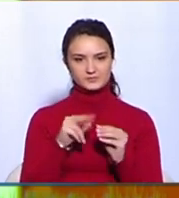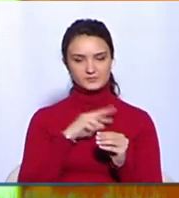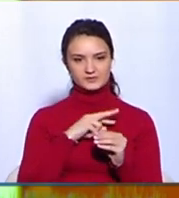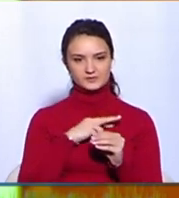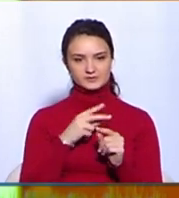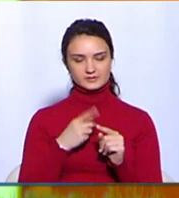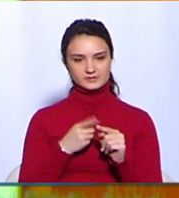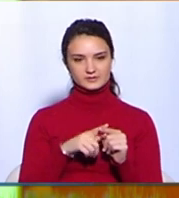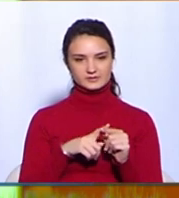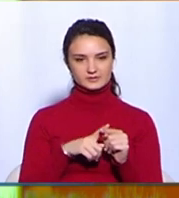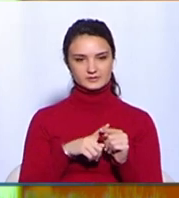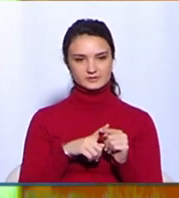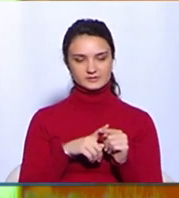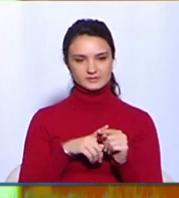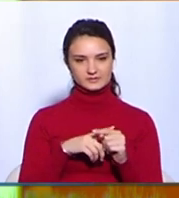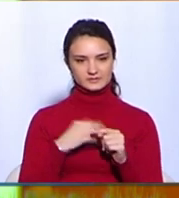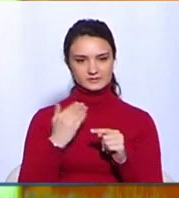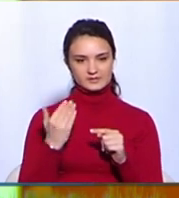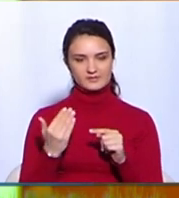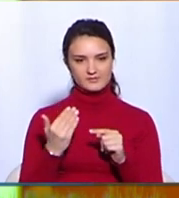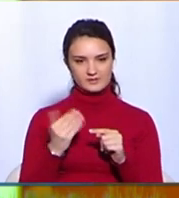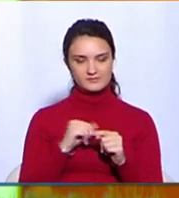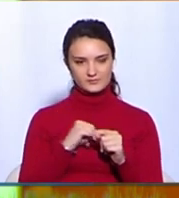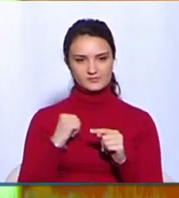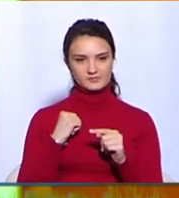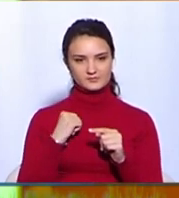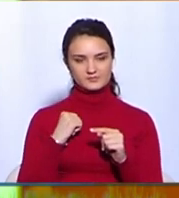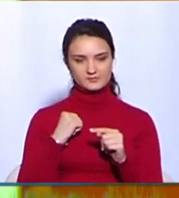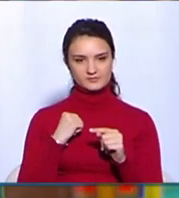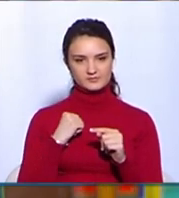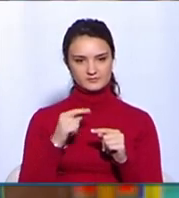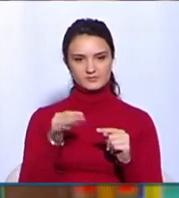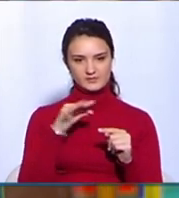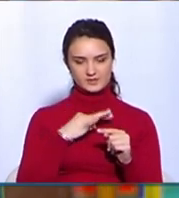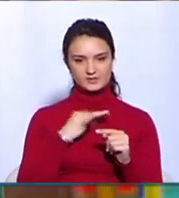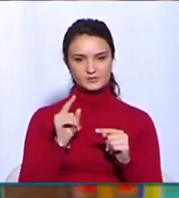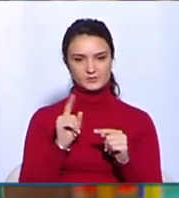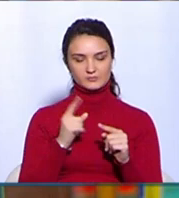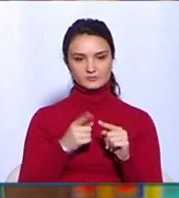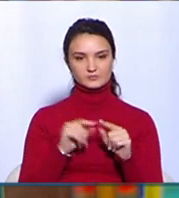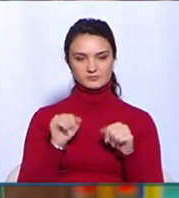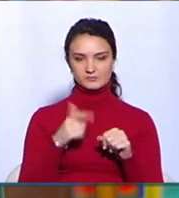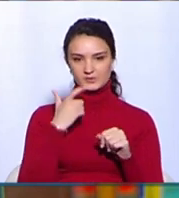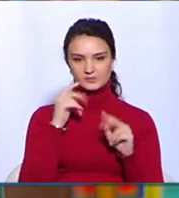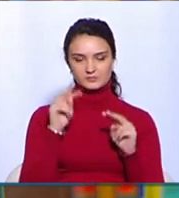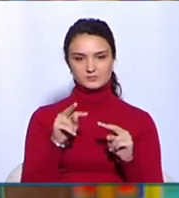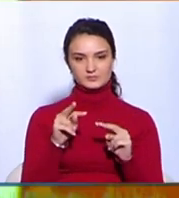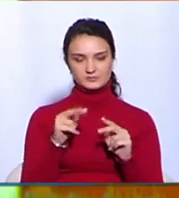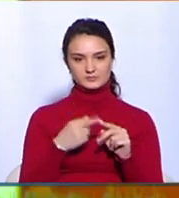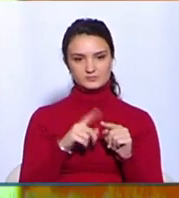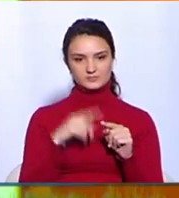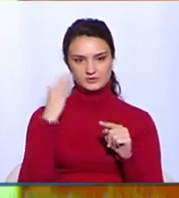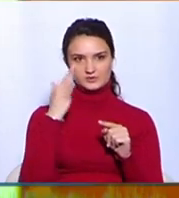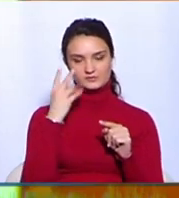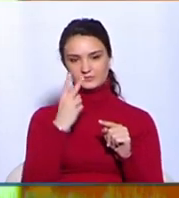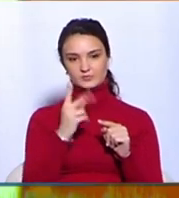თქვენ დაუნებურად მიგვანიშნეთ შეიძლება მაყურებელს დარჩეს ასეთი